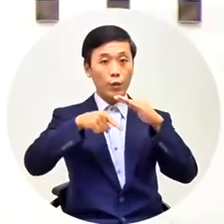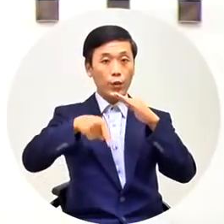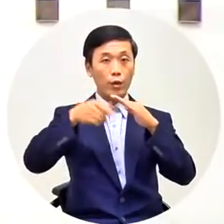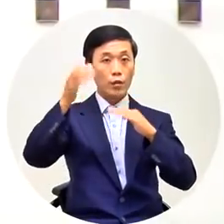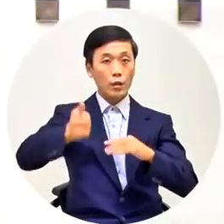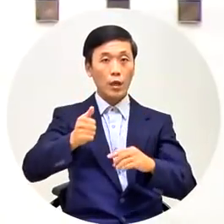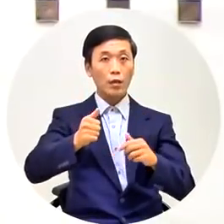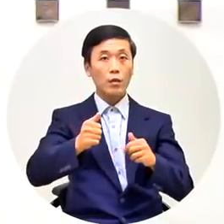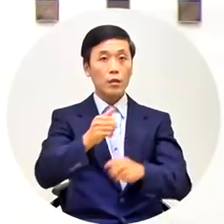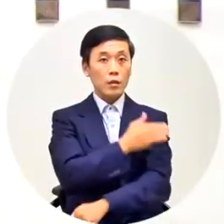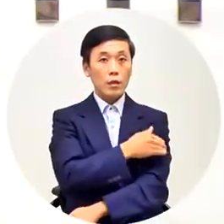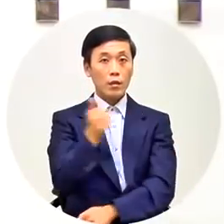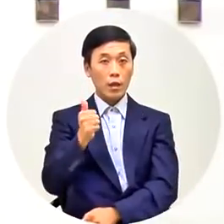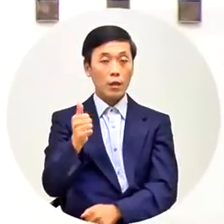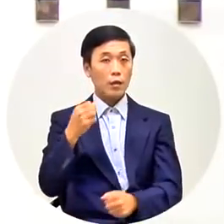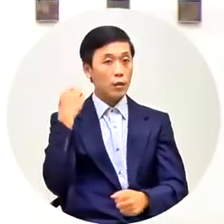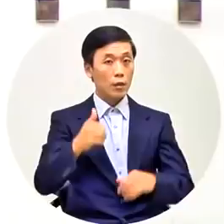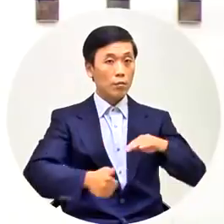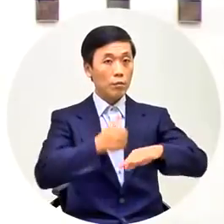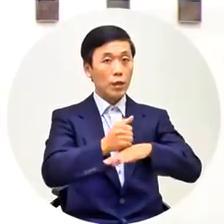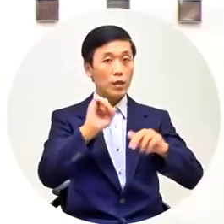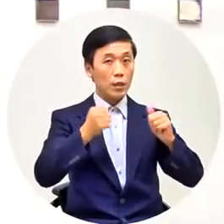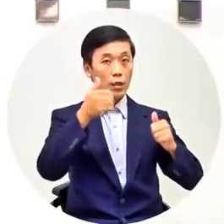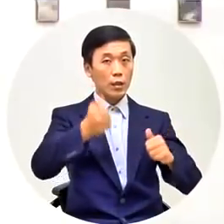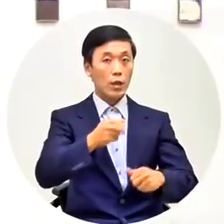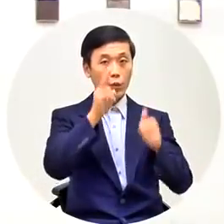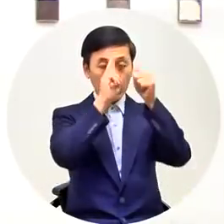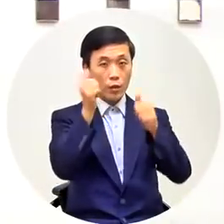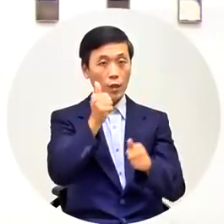长、陆副议长、韩市长，